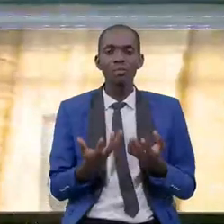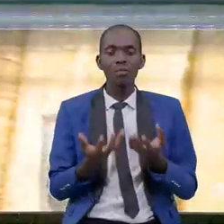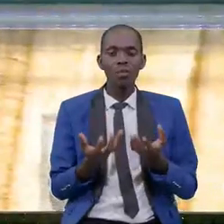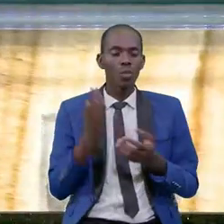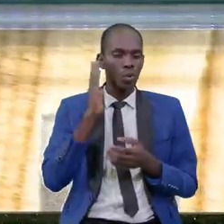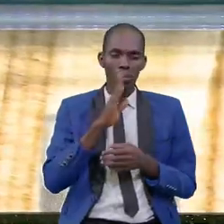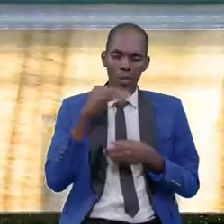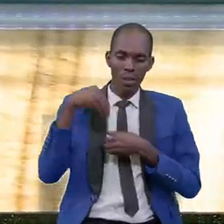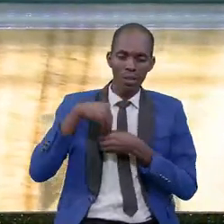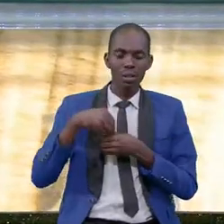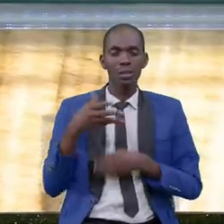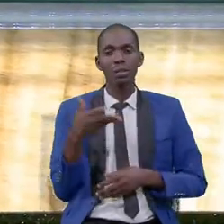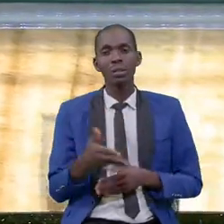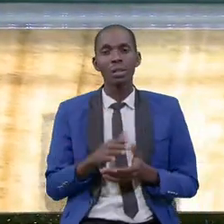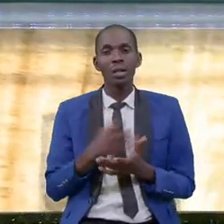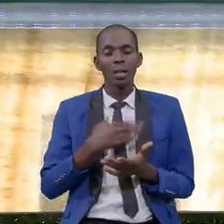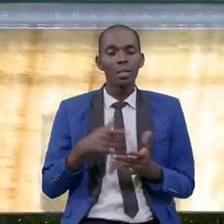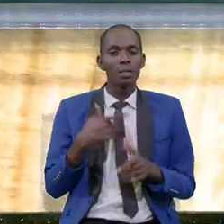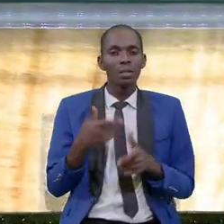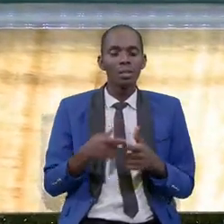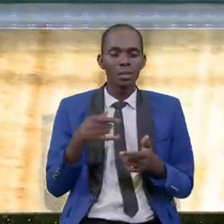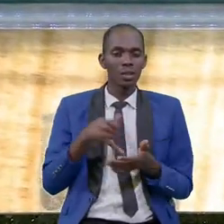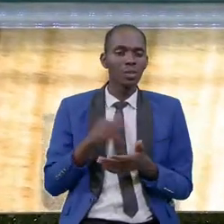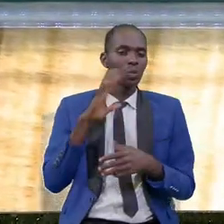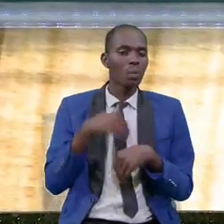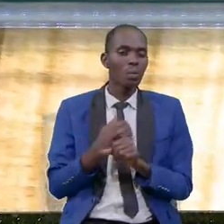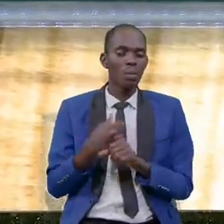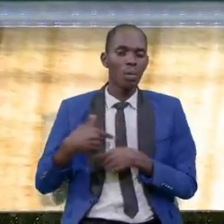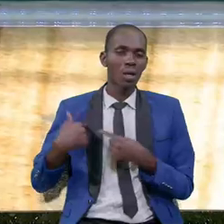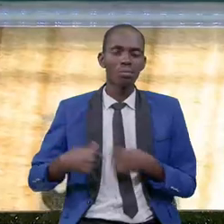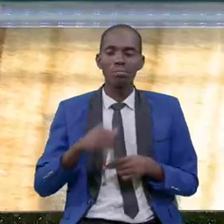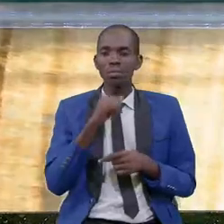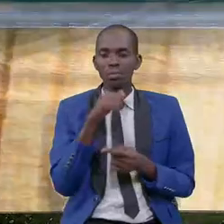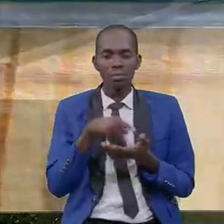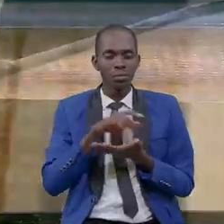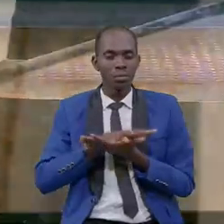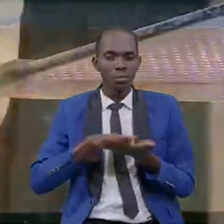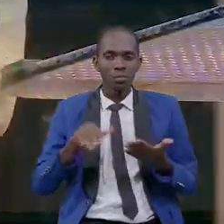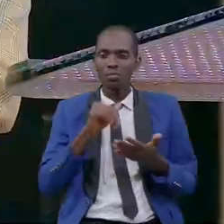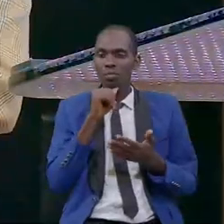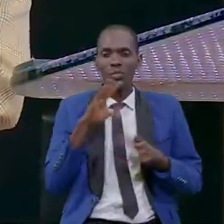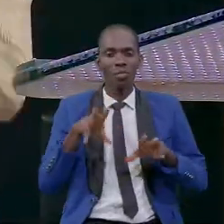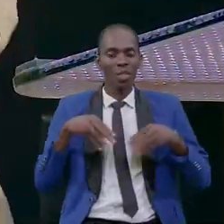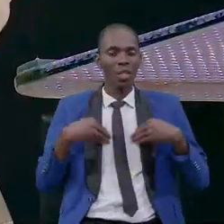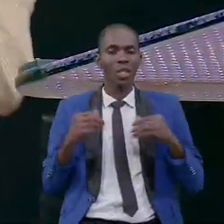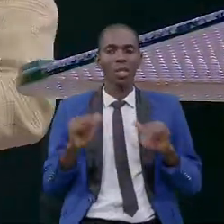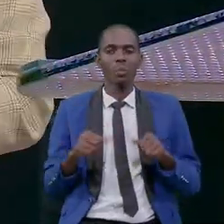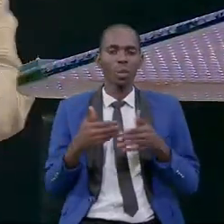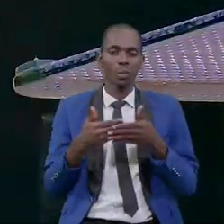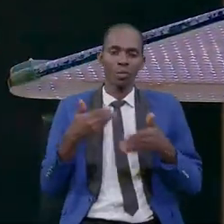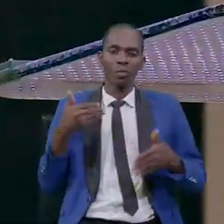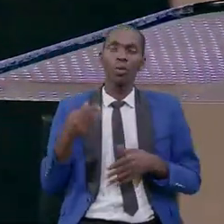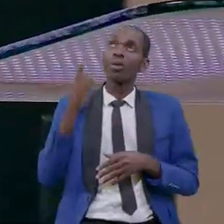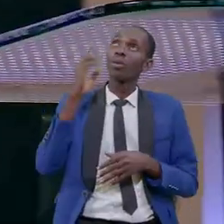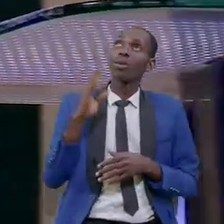le péché inné est là. Si le cœur là reste toujours dépravé, impur, non saint et est